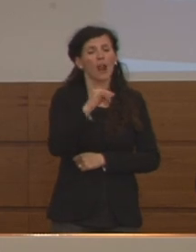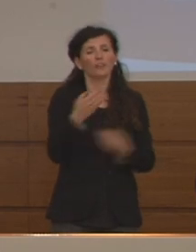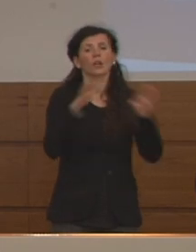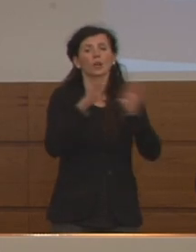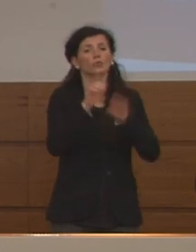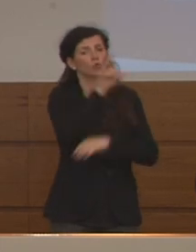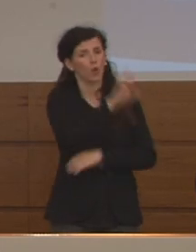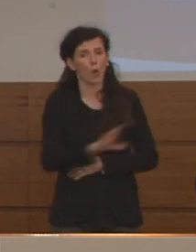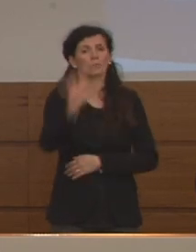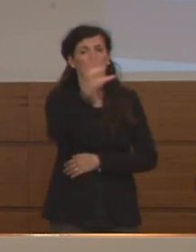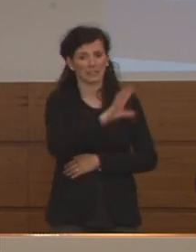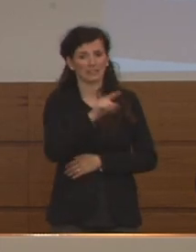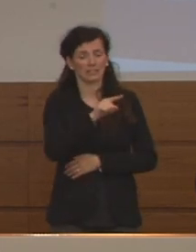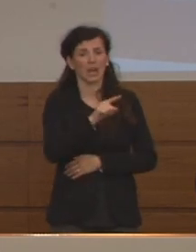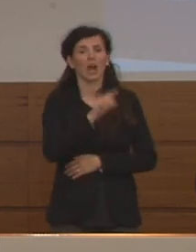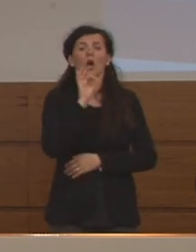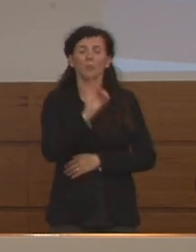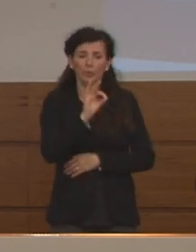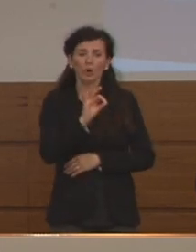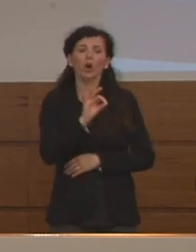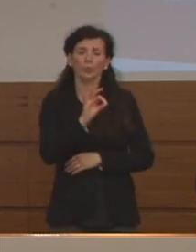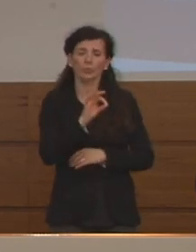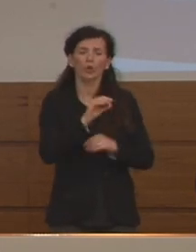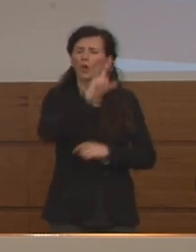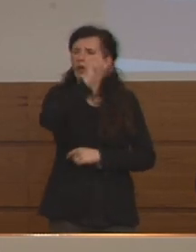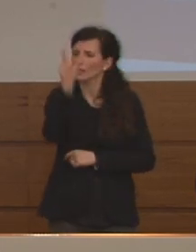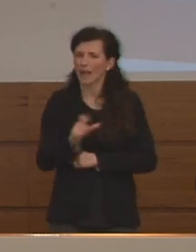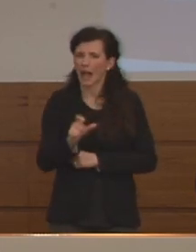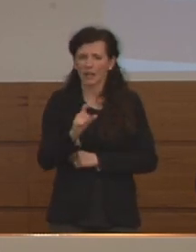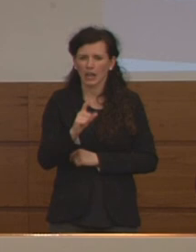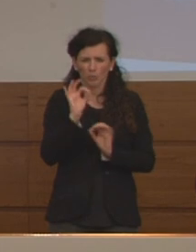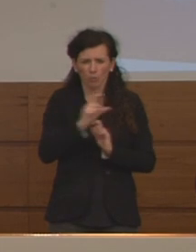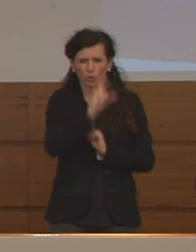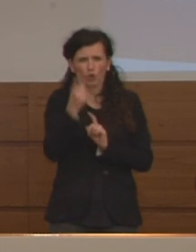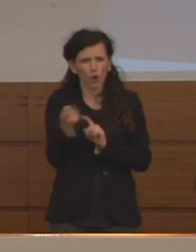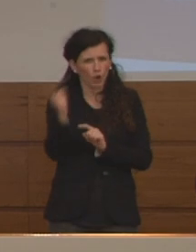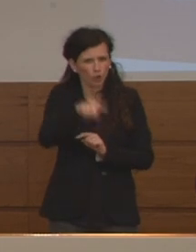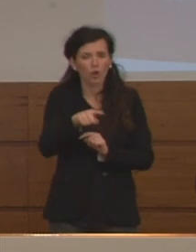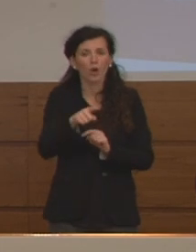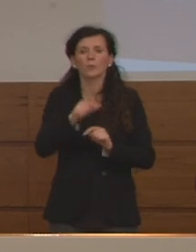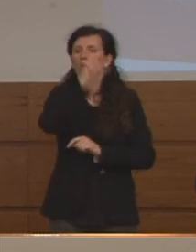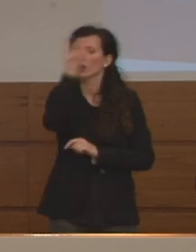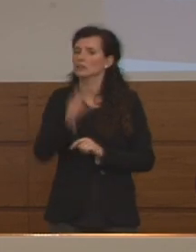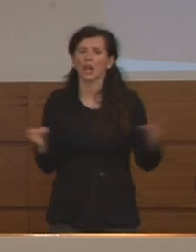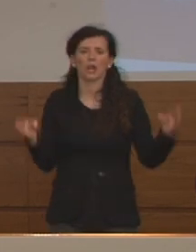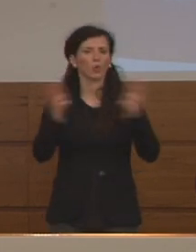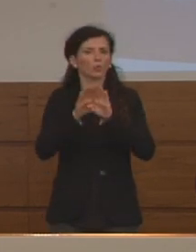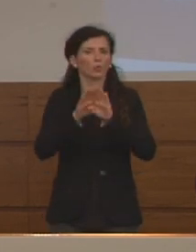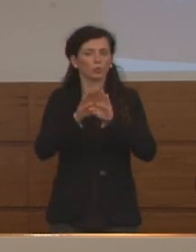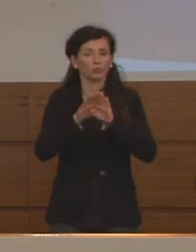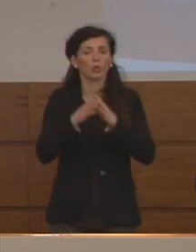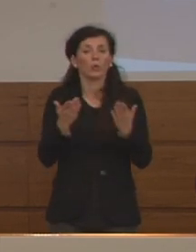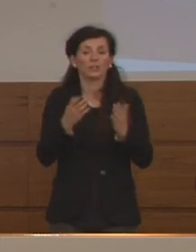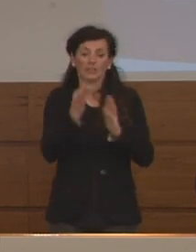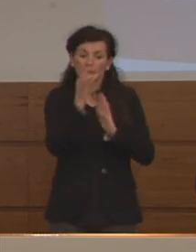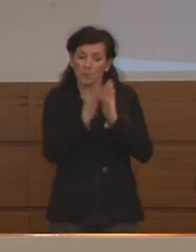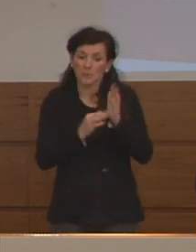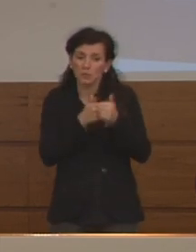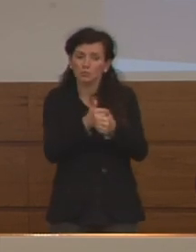si è anche proceduto alla chiusura su tutta italia quindi le misure che sono state adottate sono state adottate in assoluta